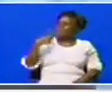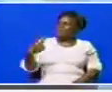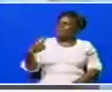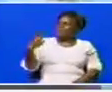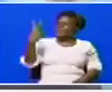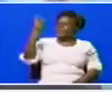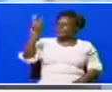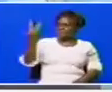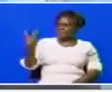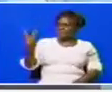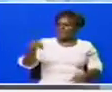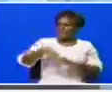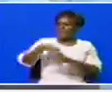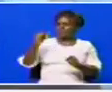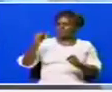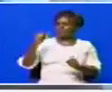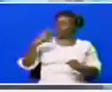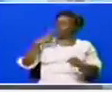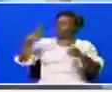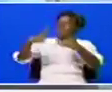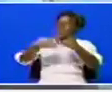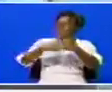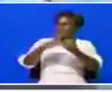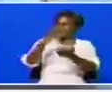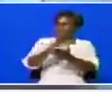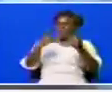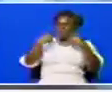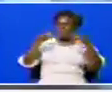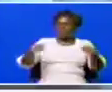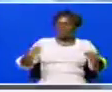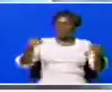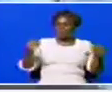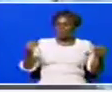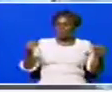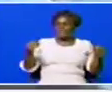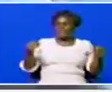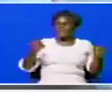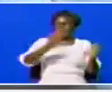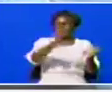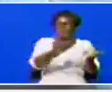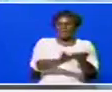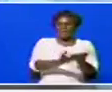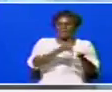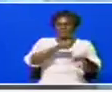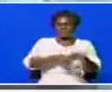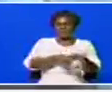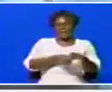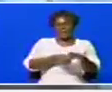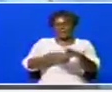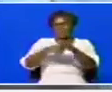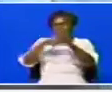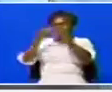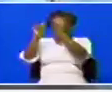202 kati ya 900. Basi alisema kwamba baadhi ya matokeo yatasubiriwa, atakuwa anaingia midaya kama saa 4 saa 5. Anasema